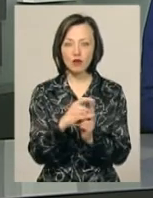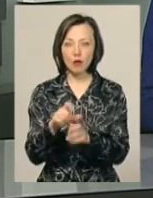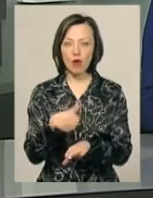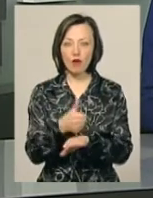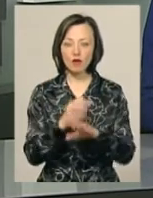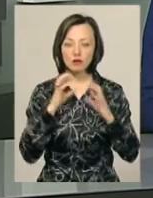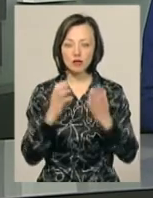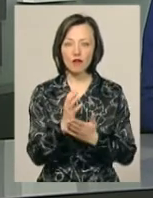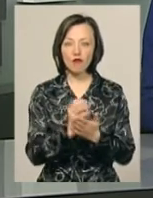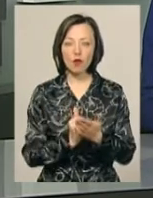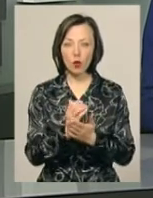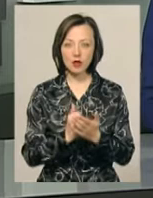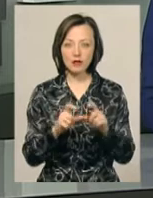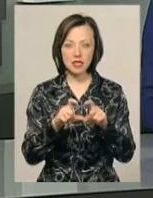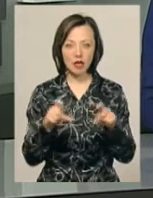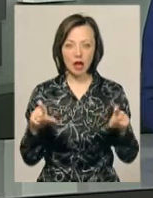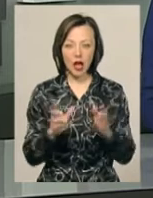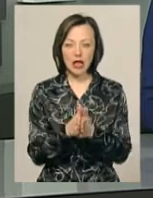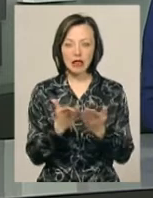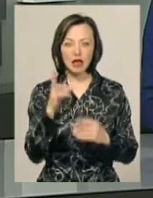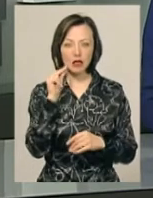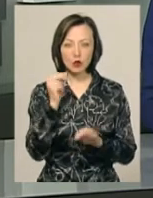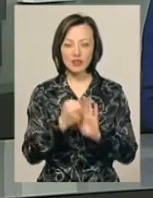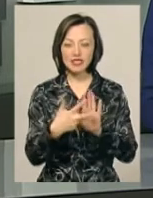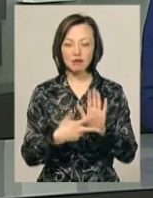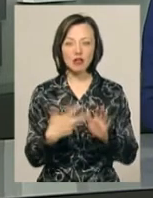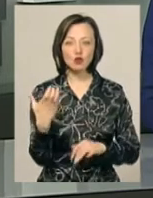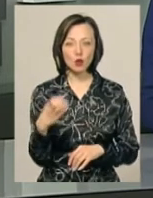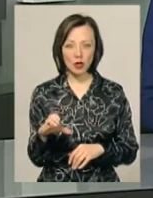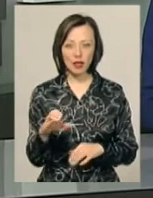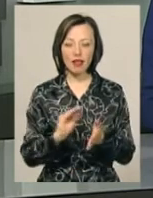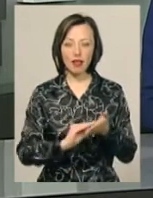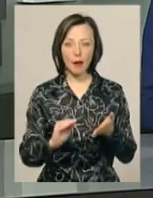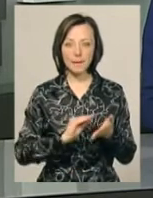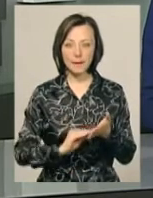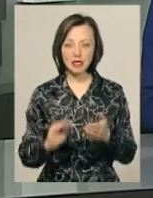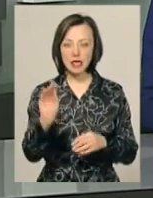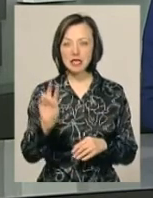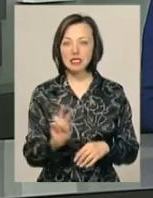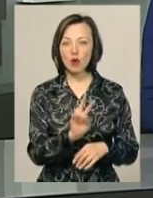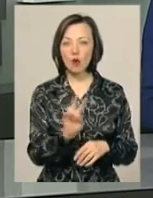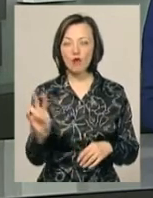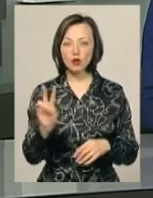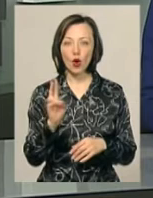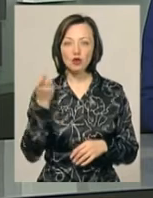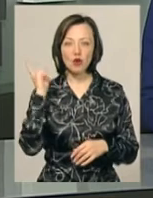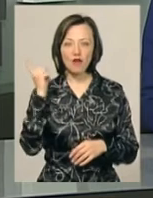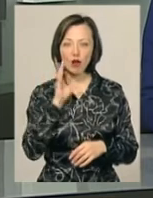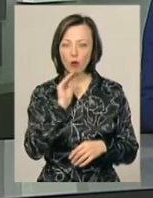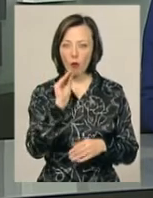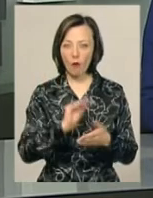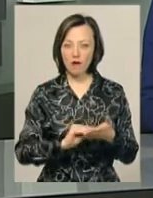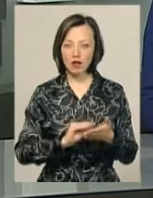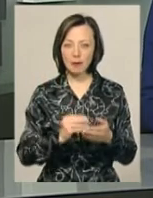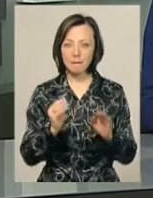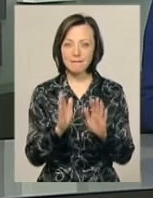головного зберігача фондів закладу Інни Швець, книга датується 18 століттям та написана церковнослов'янською мовою. Це Євангеліє у